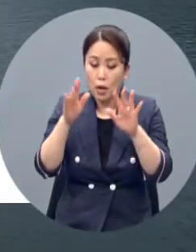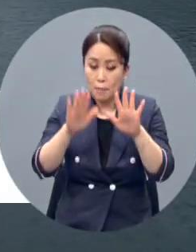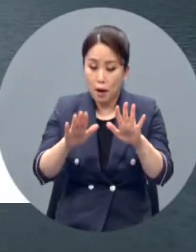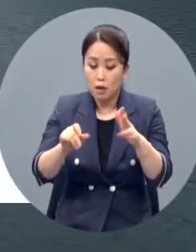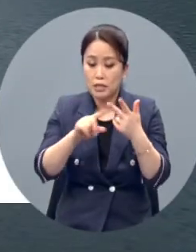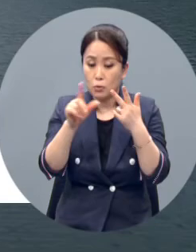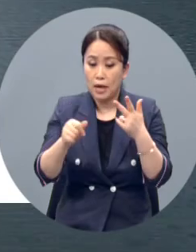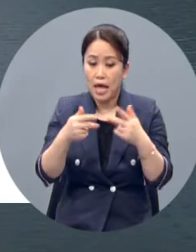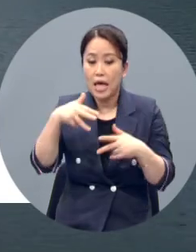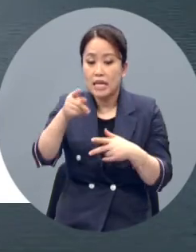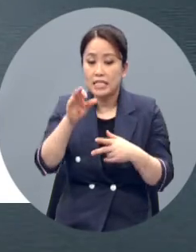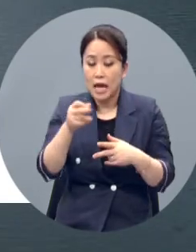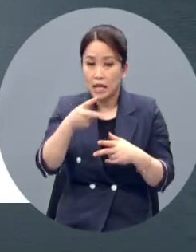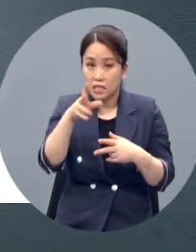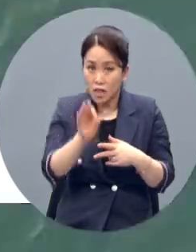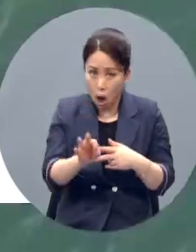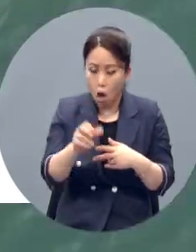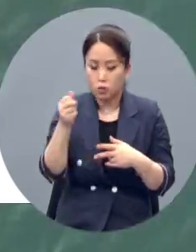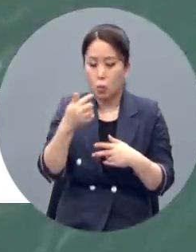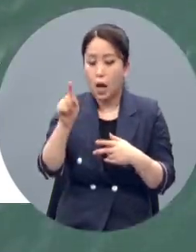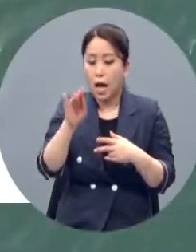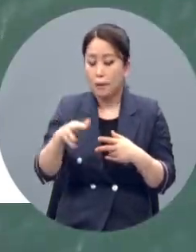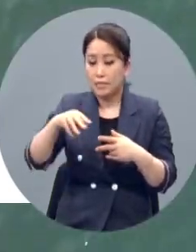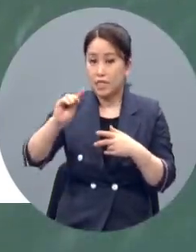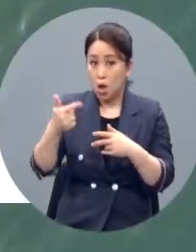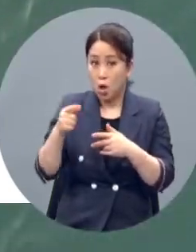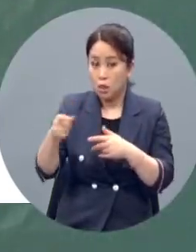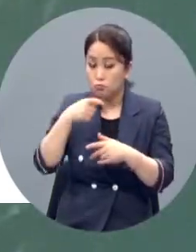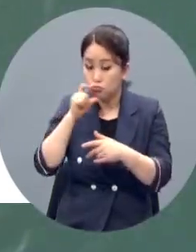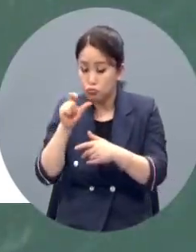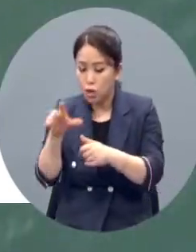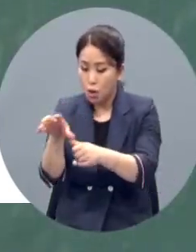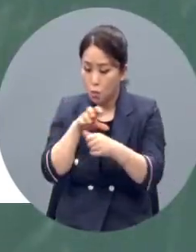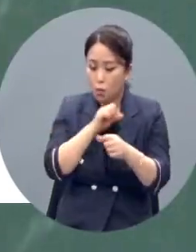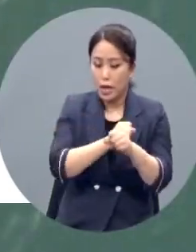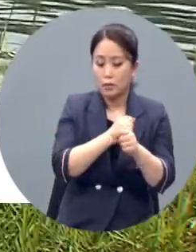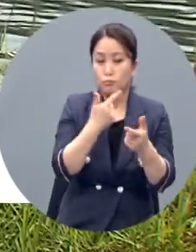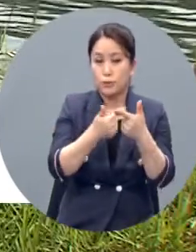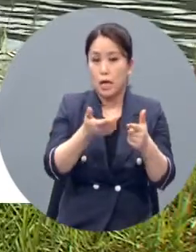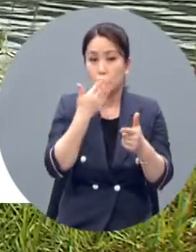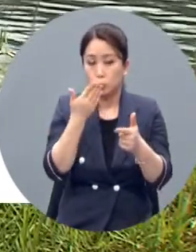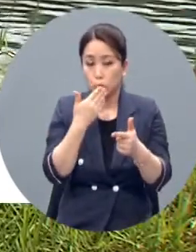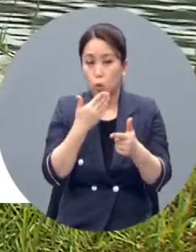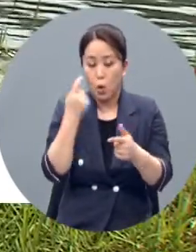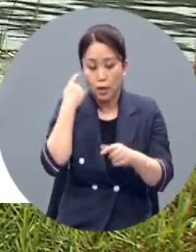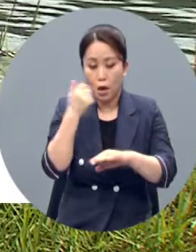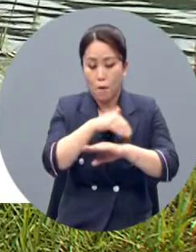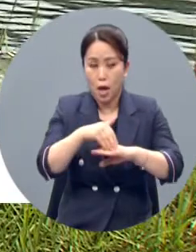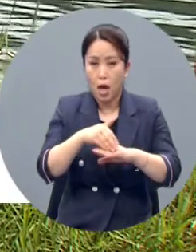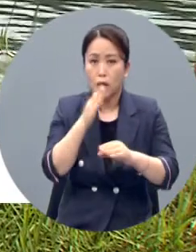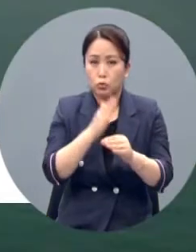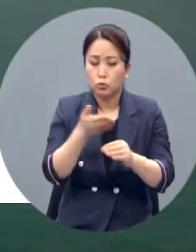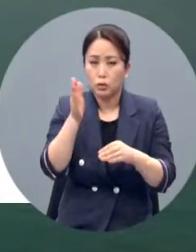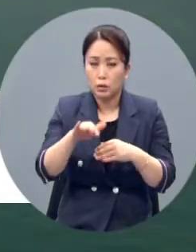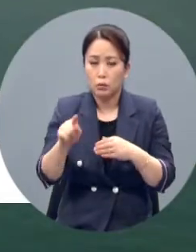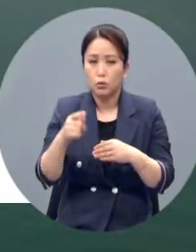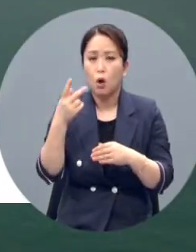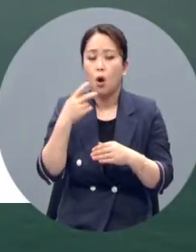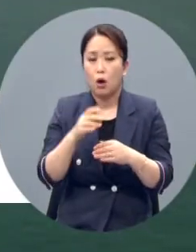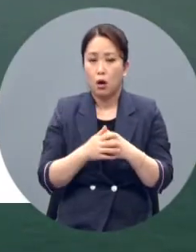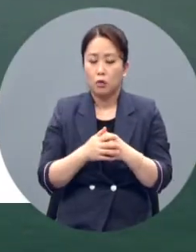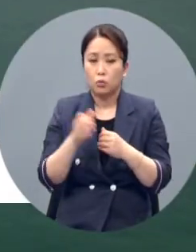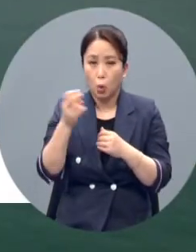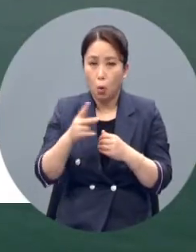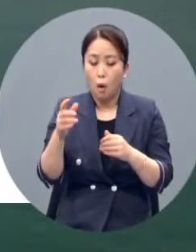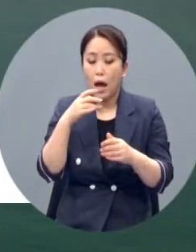부산외 식수로 공급하는 방안이 대통령 직속 물 관리 위원회 의결을 앞두고 있습니다 가족